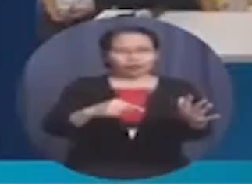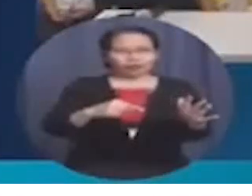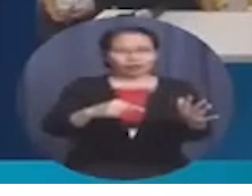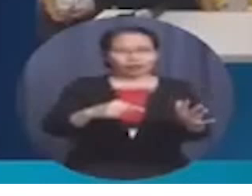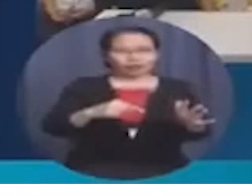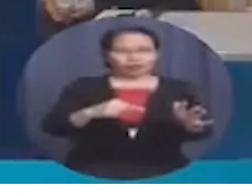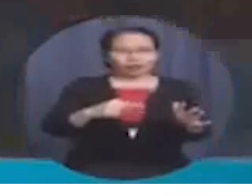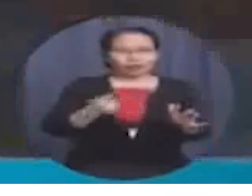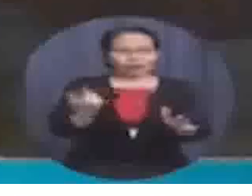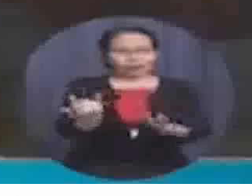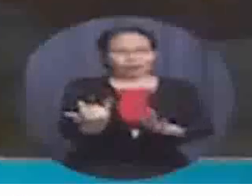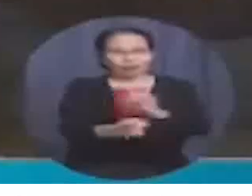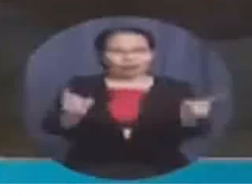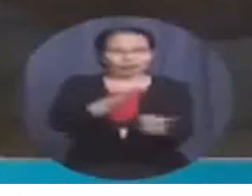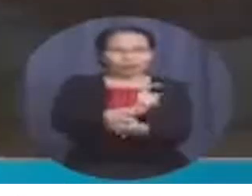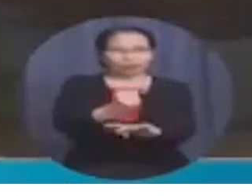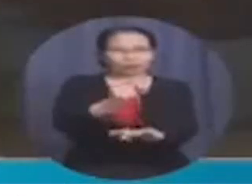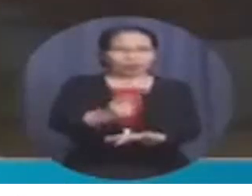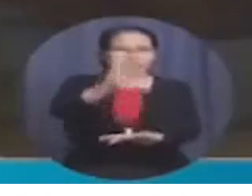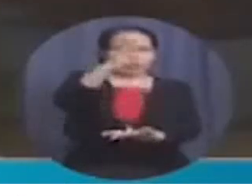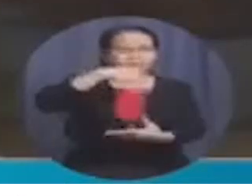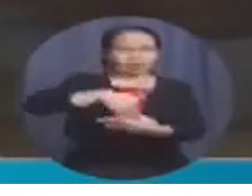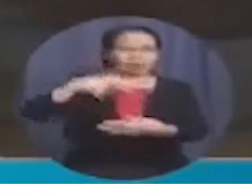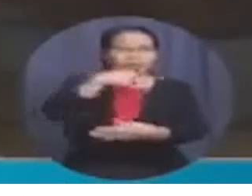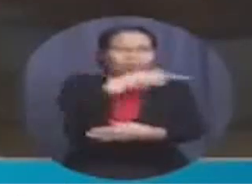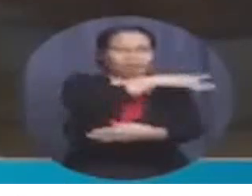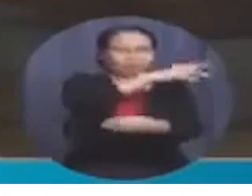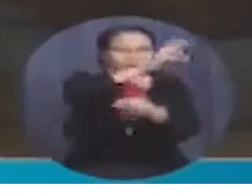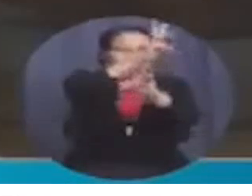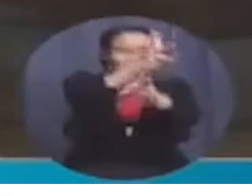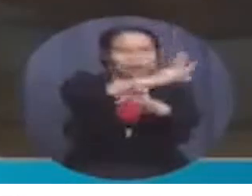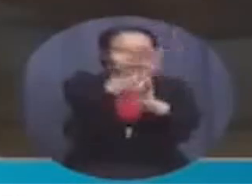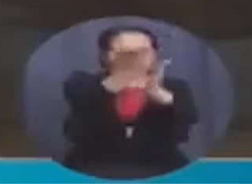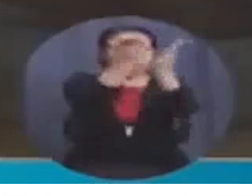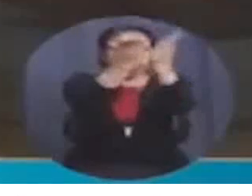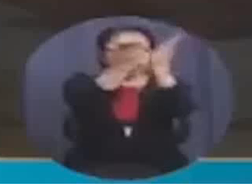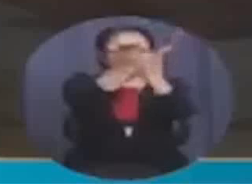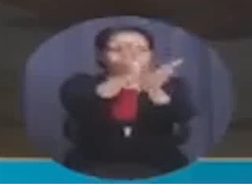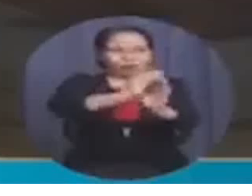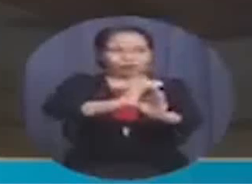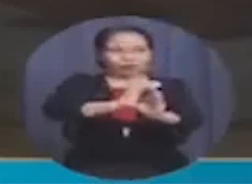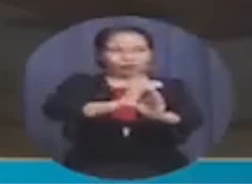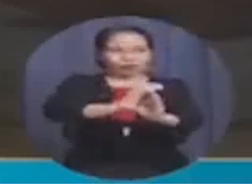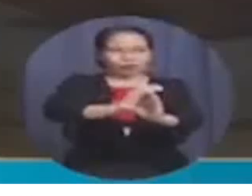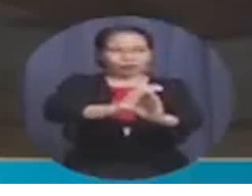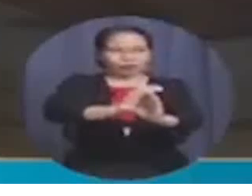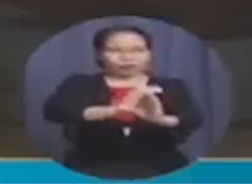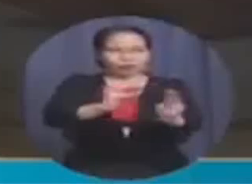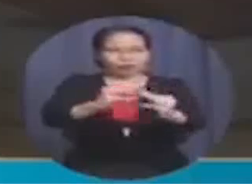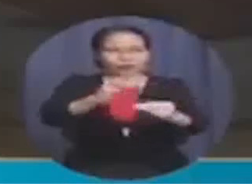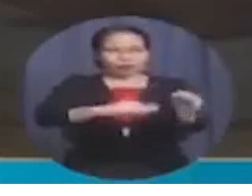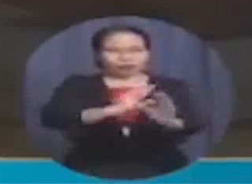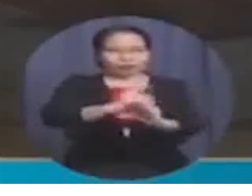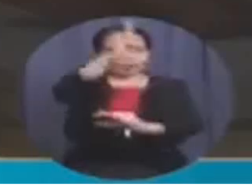Sapagkat pinalitan nila ang katotohanan ng Diyos ng kasinungalingan at sila'y nagsisamba